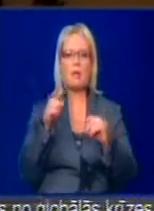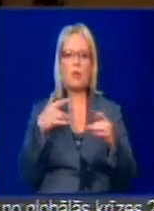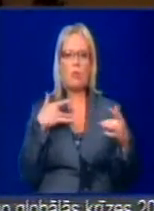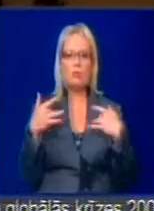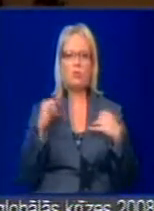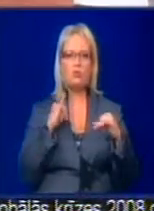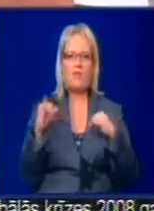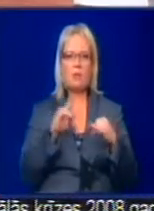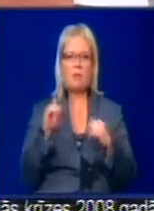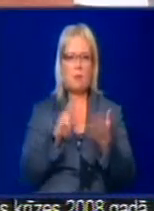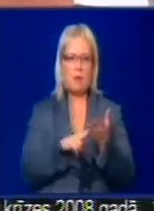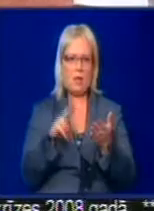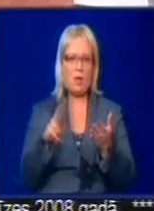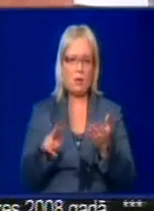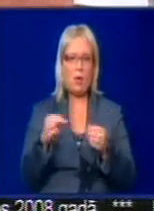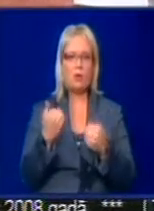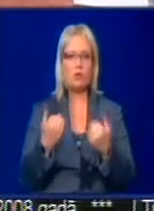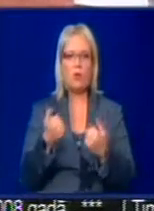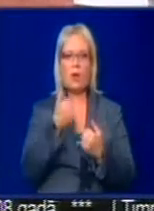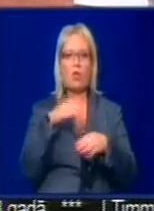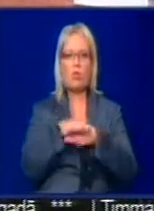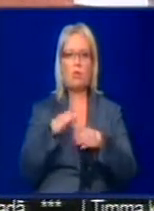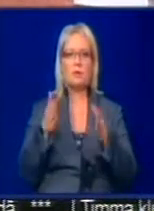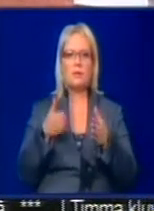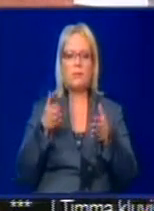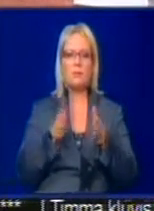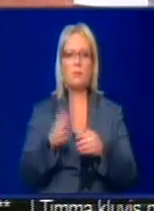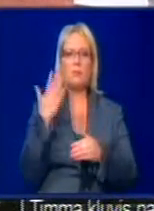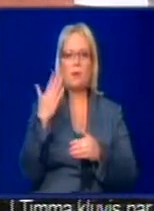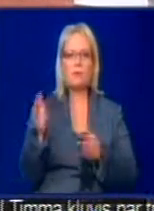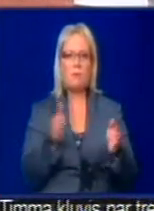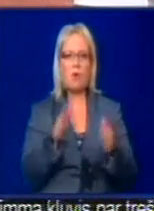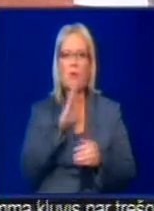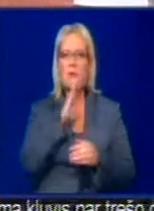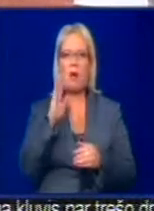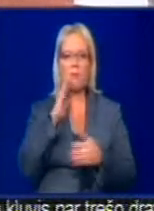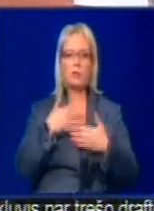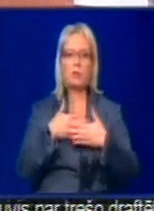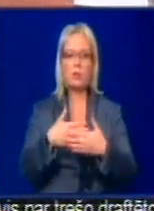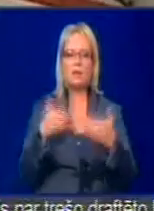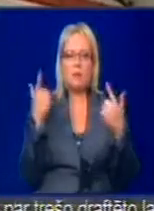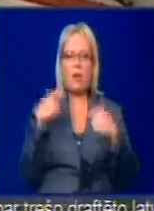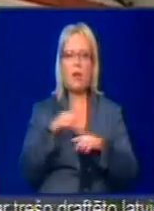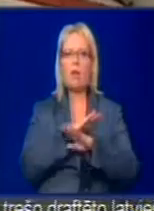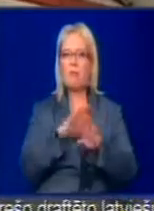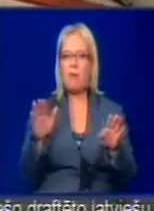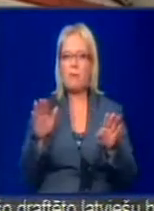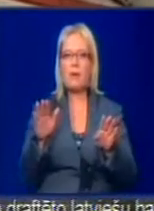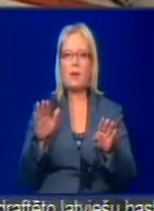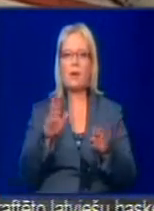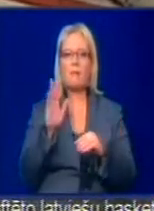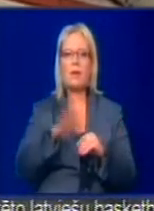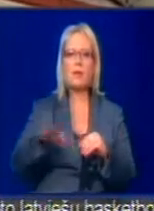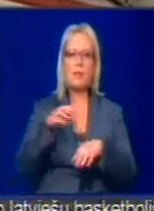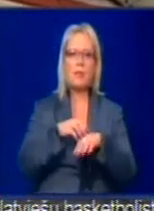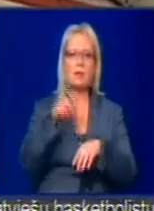ir pieļaujama. Šogad Tukuma slimnīcā dzimuši jau 5 mazuļi, kur mammas grūtniecības laikā nebija devušās ne pie